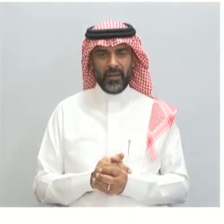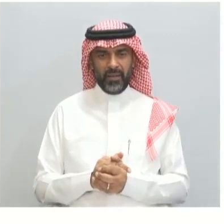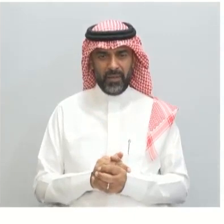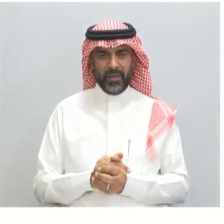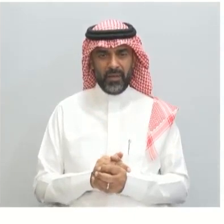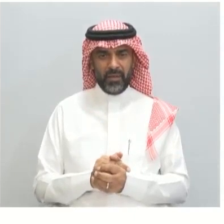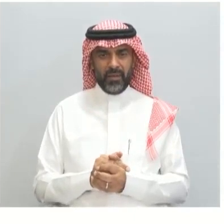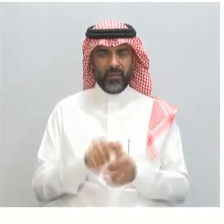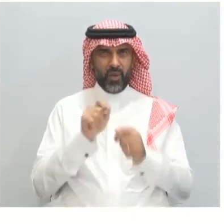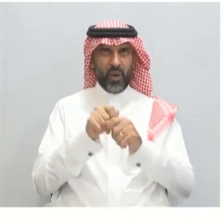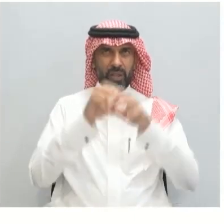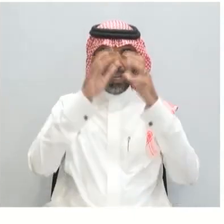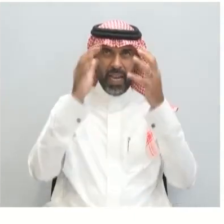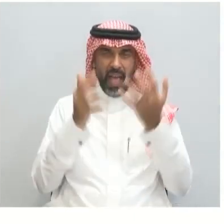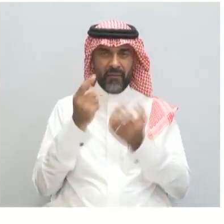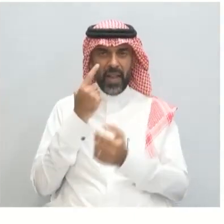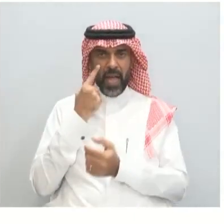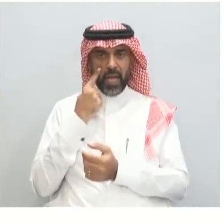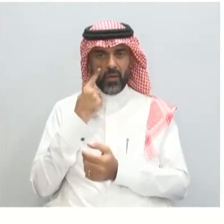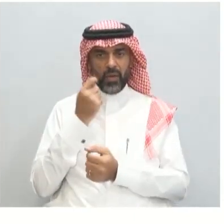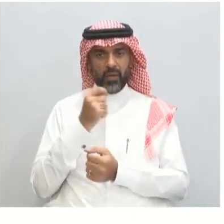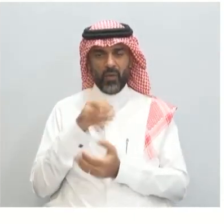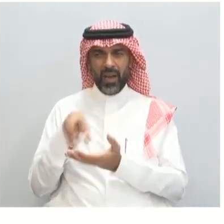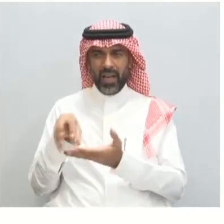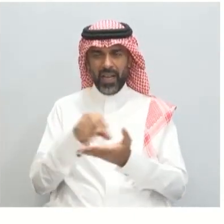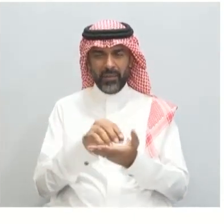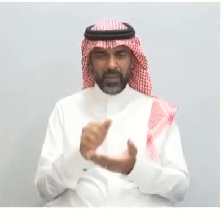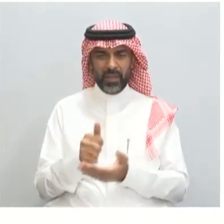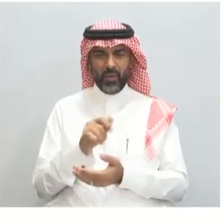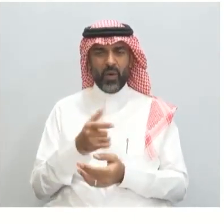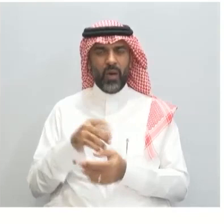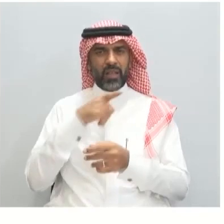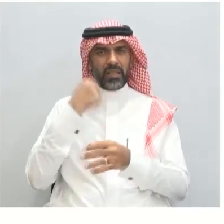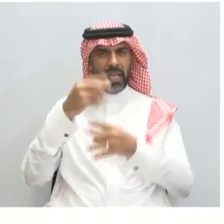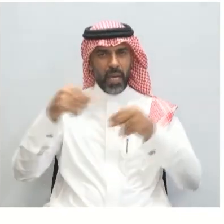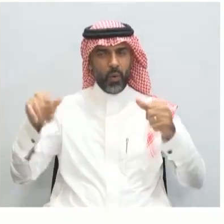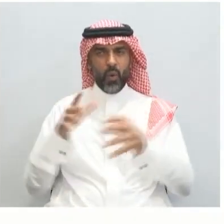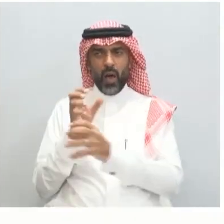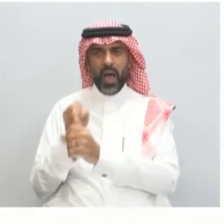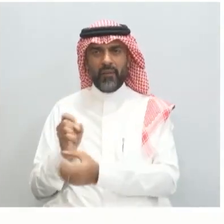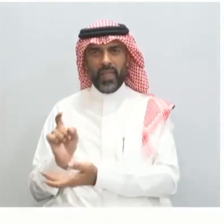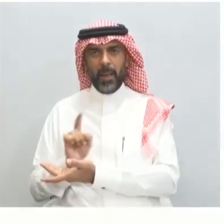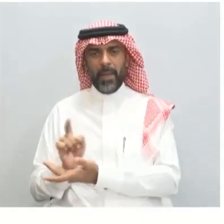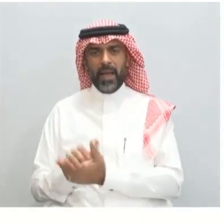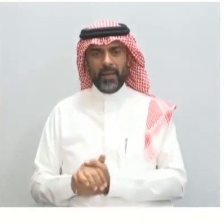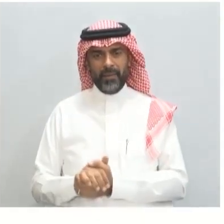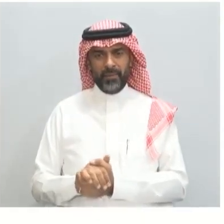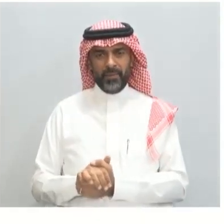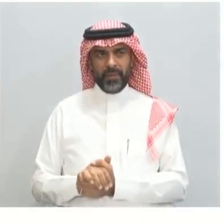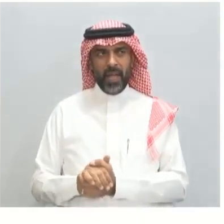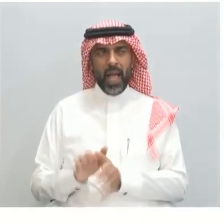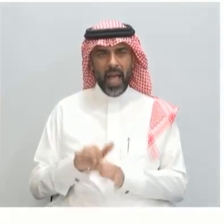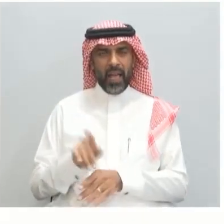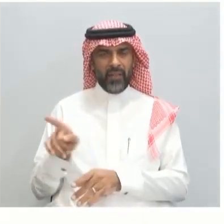التي تحدثنا فيها عن الغلاف الحيوي اقاليم استوائيه ومداريه اقلام صحراويه ومحافظه على